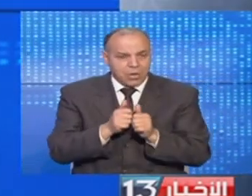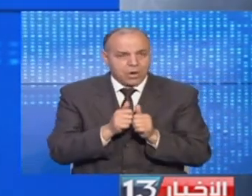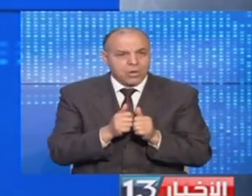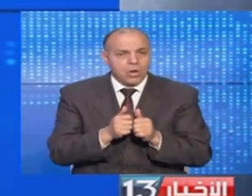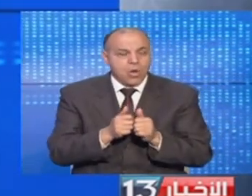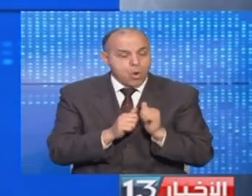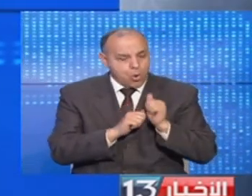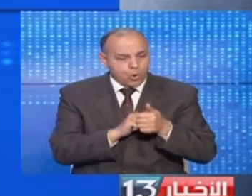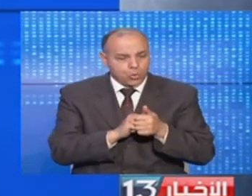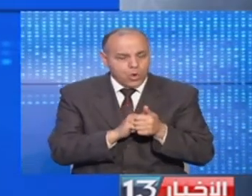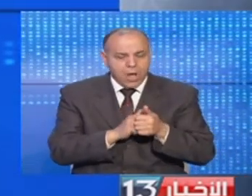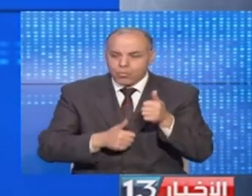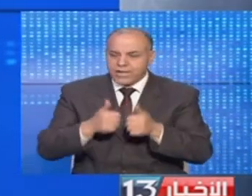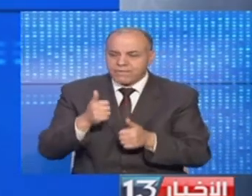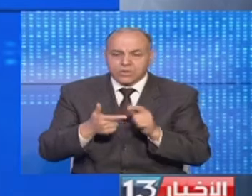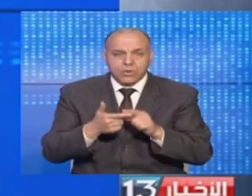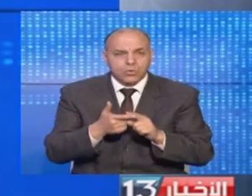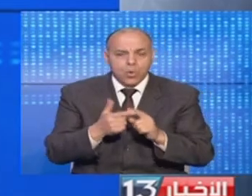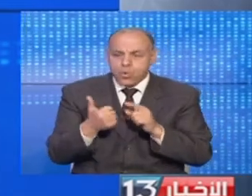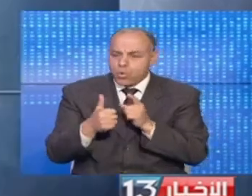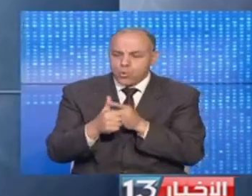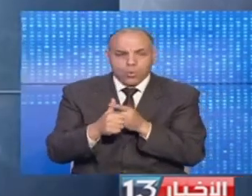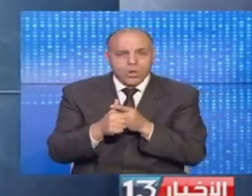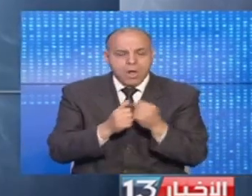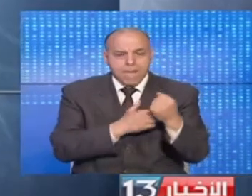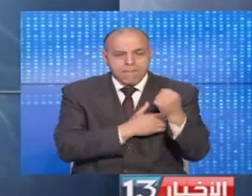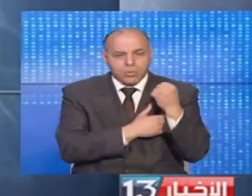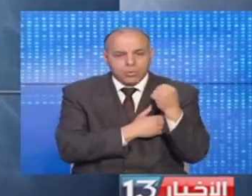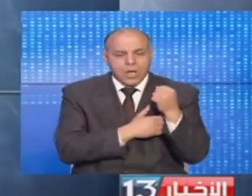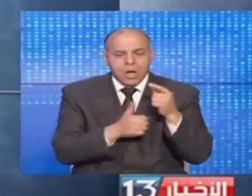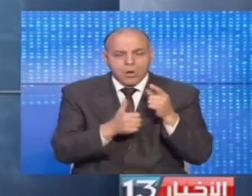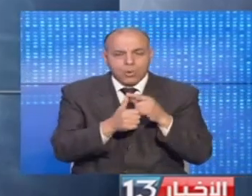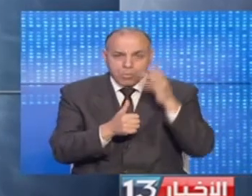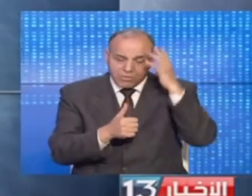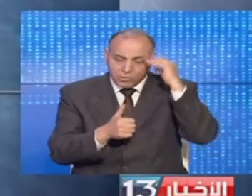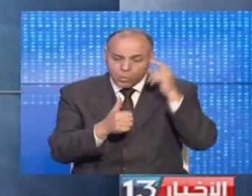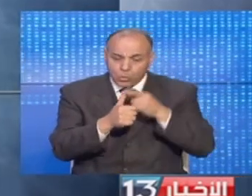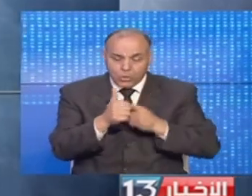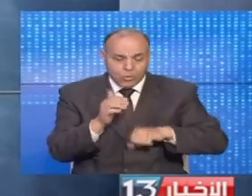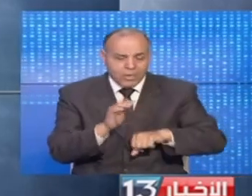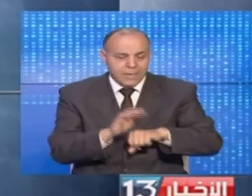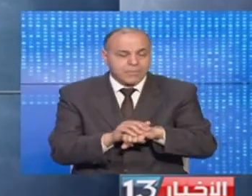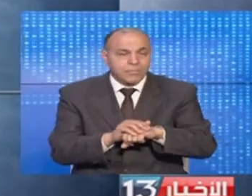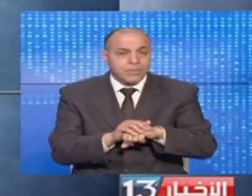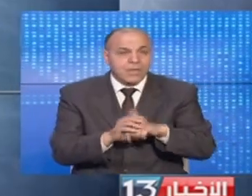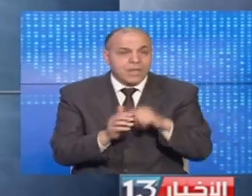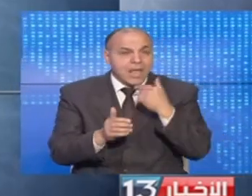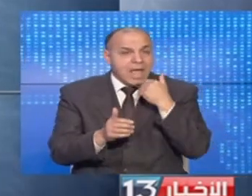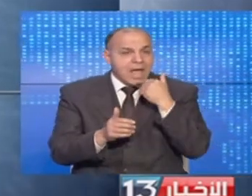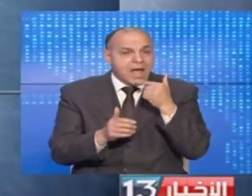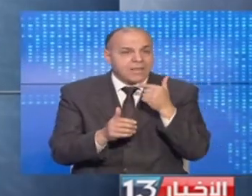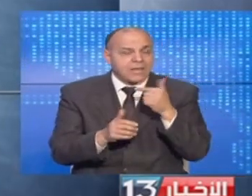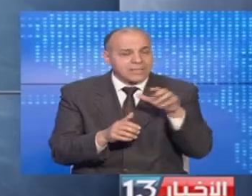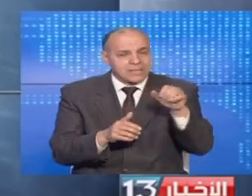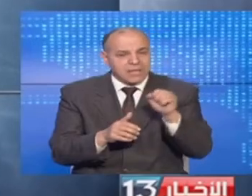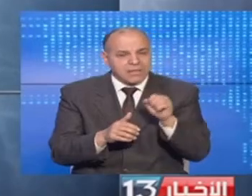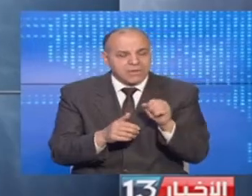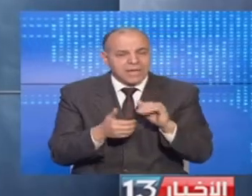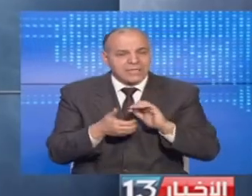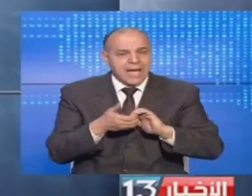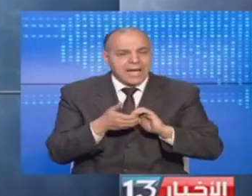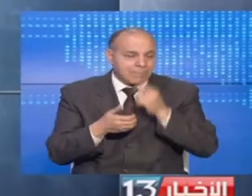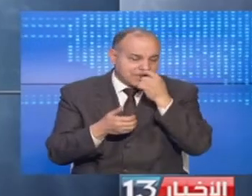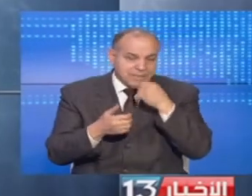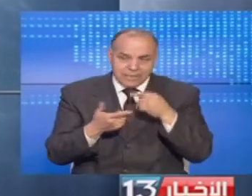تقام غدا منافسات الدفعه الاولى من بطوله الرابطه المحترفه الاولى لكره القدم اذ يستضيف الاتحاد